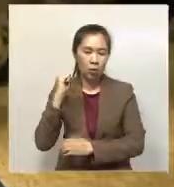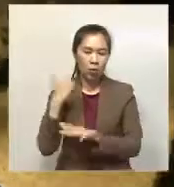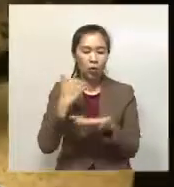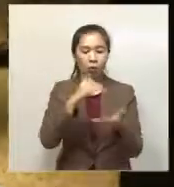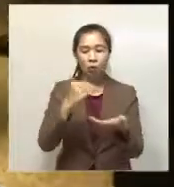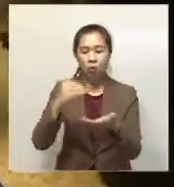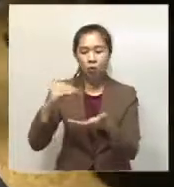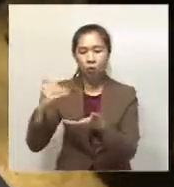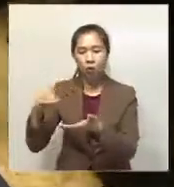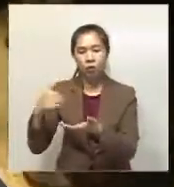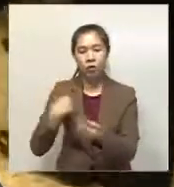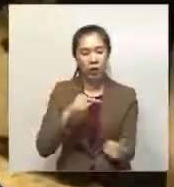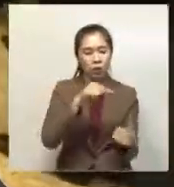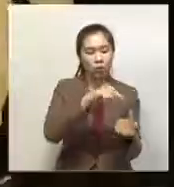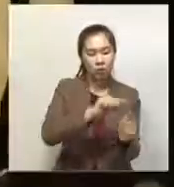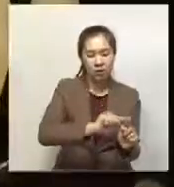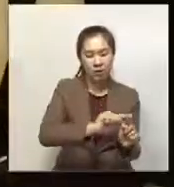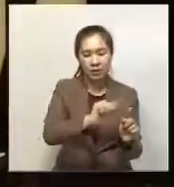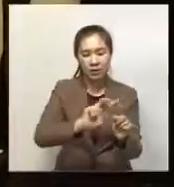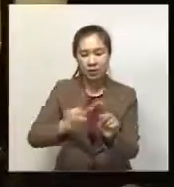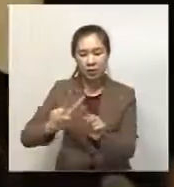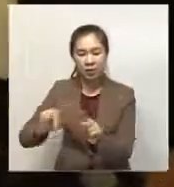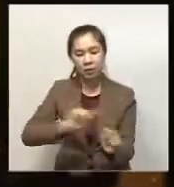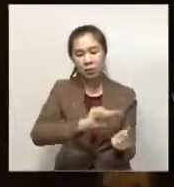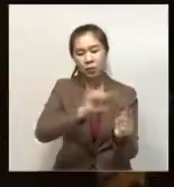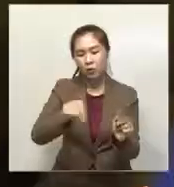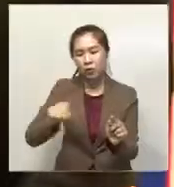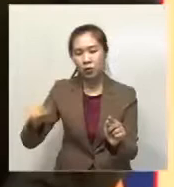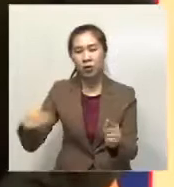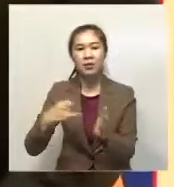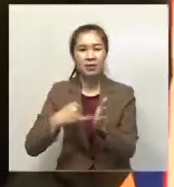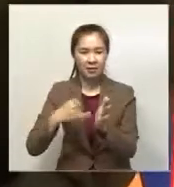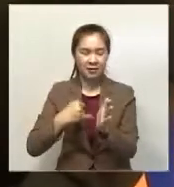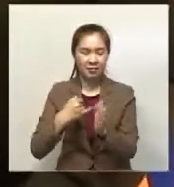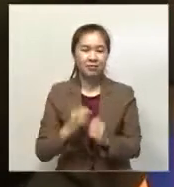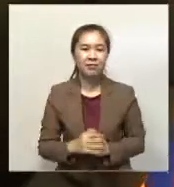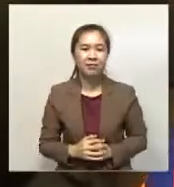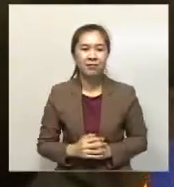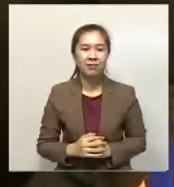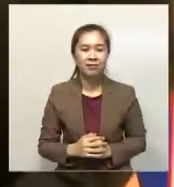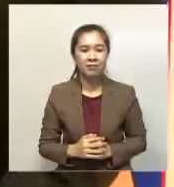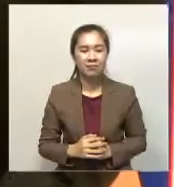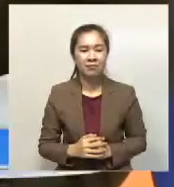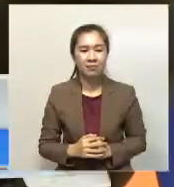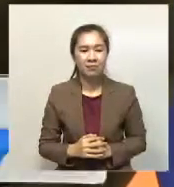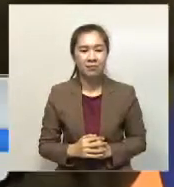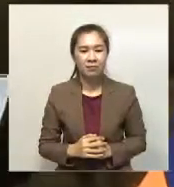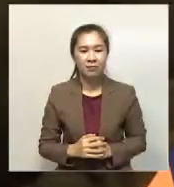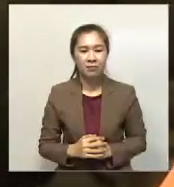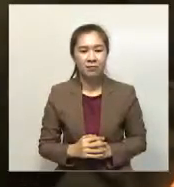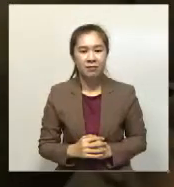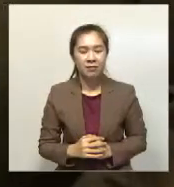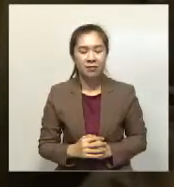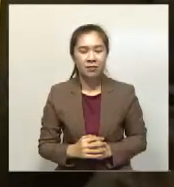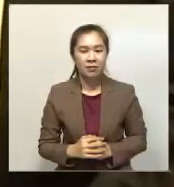การเชื่อมต่อเส้นทางในแต่ละจุดและรองรับการท่องเที่ยวด้วย แก้ปัญหาการจราจรให้การบริการไ